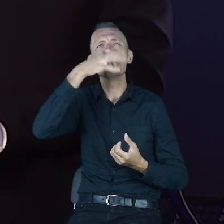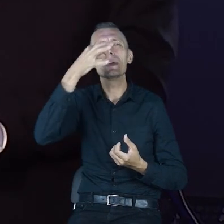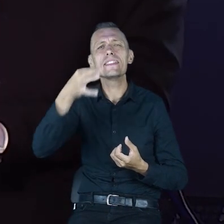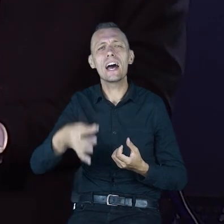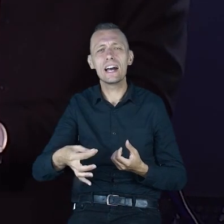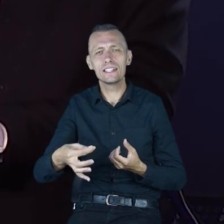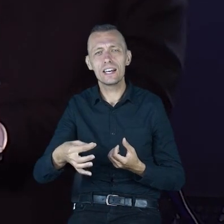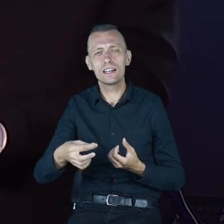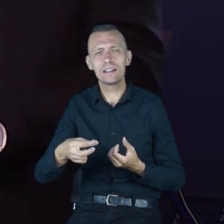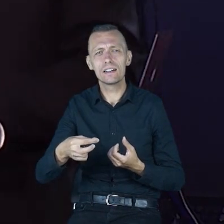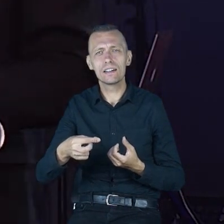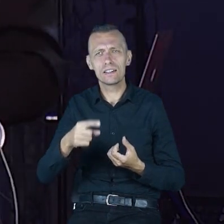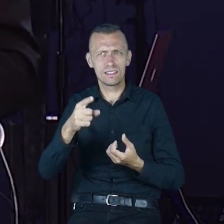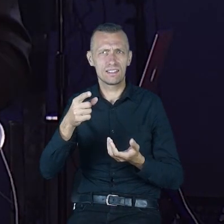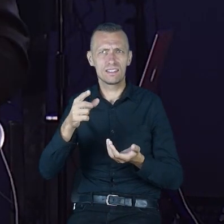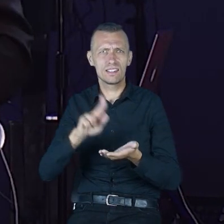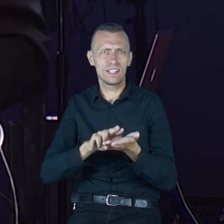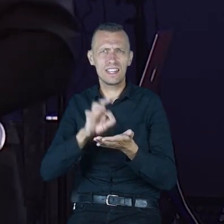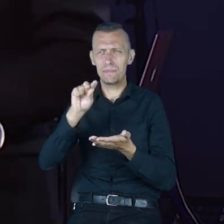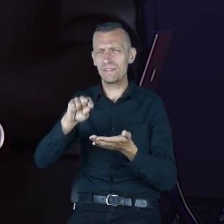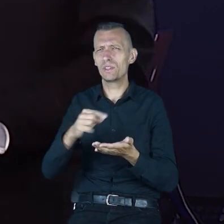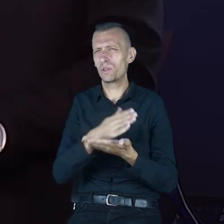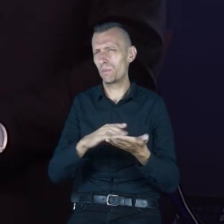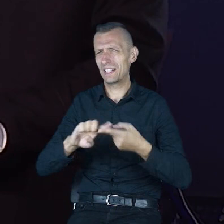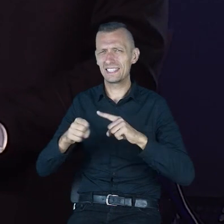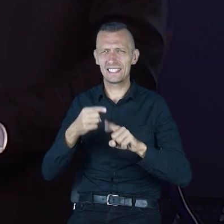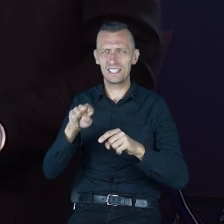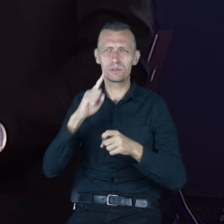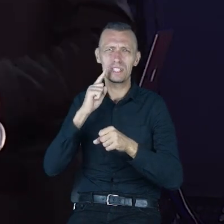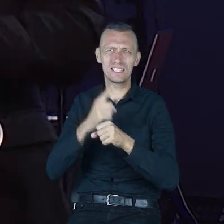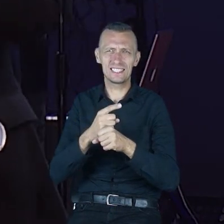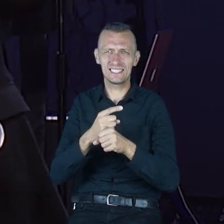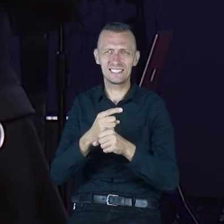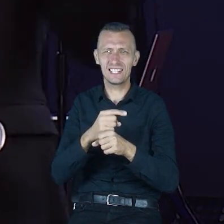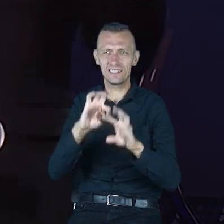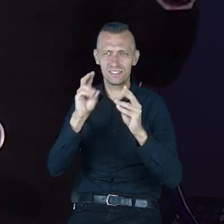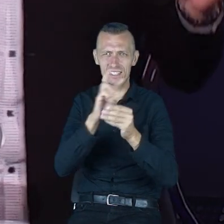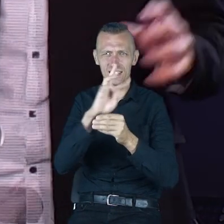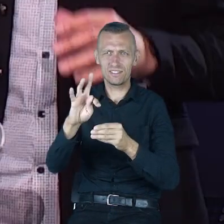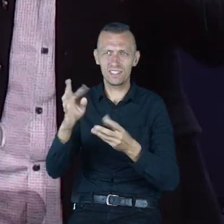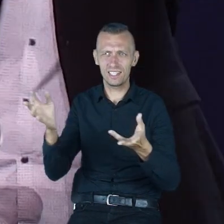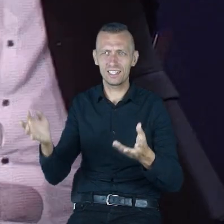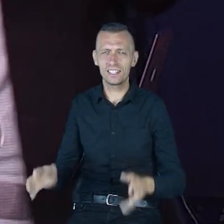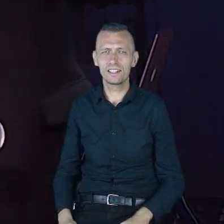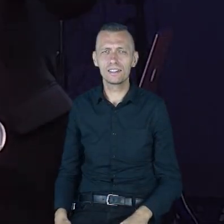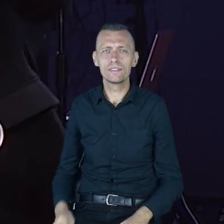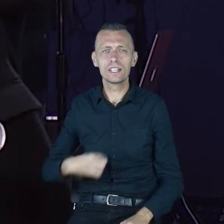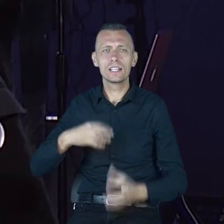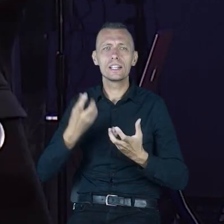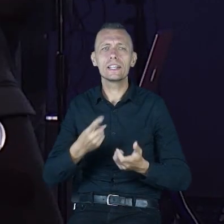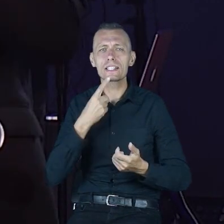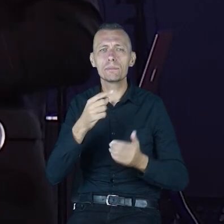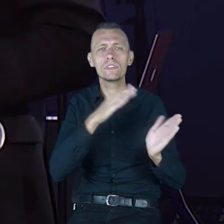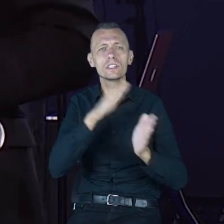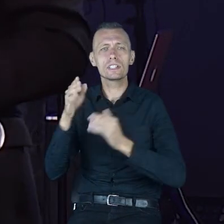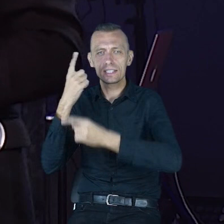Czy na pewno to jest tylko prozaiczne i błahe? Bo chcę tu powiedzieć drugą myśl, która będzie wybijać się przez to